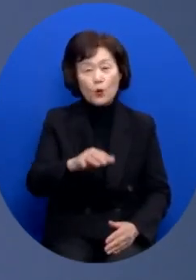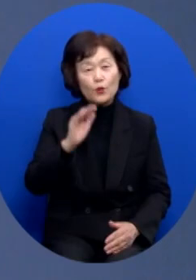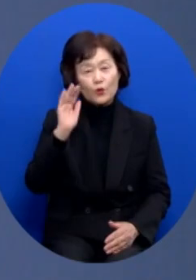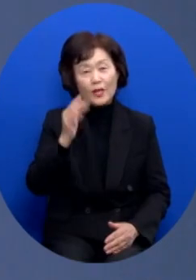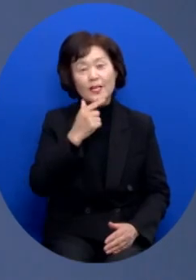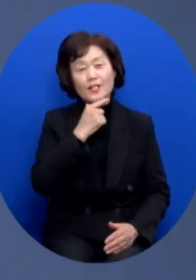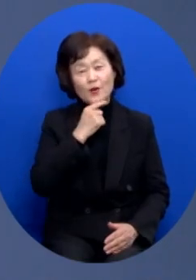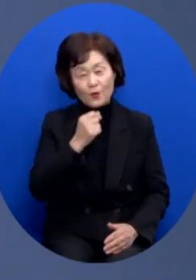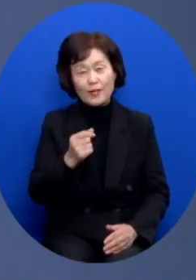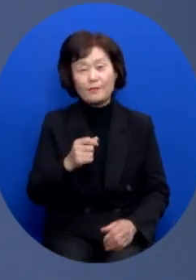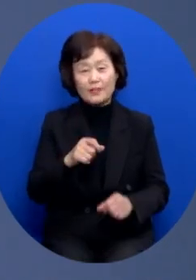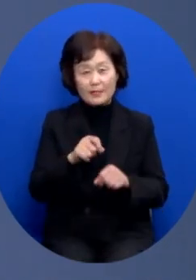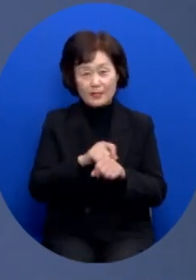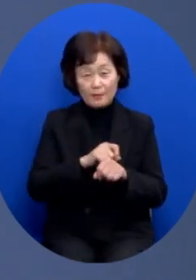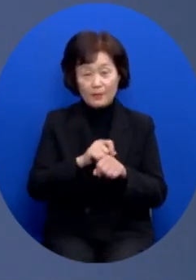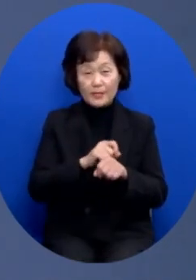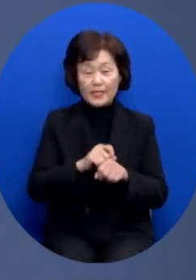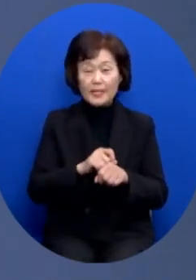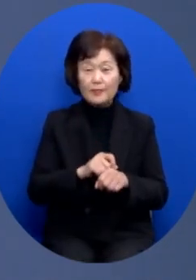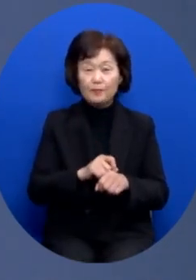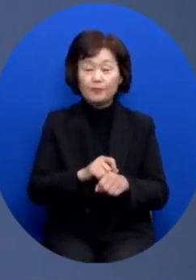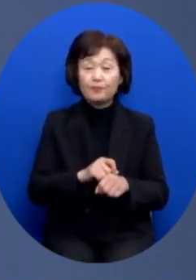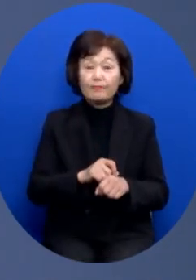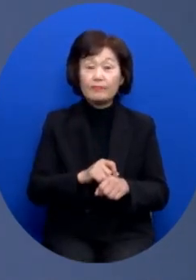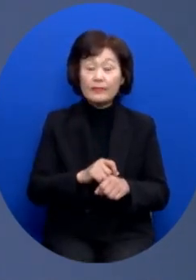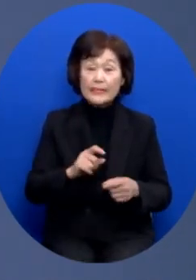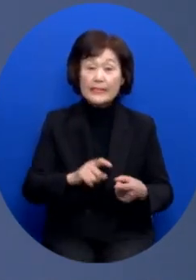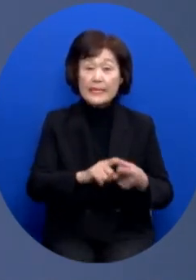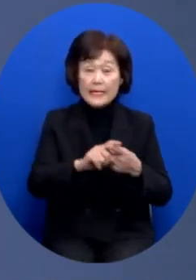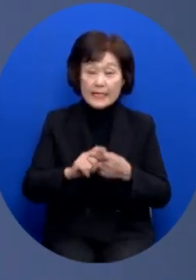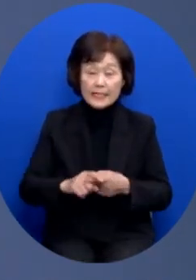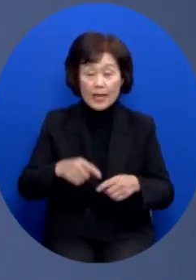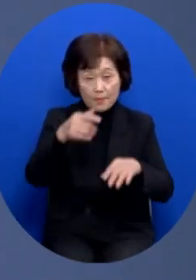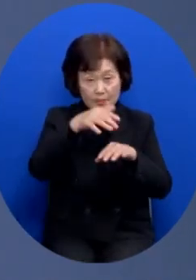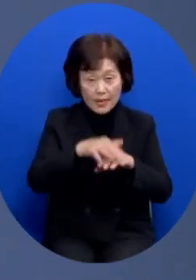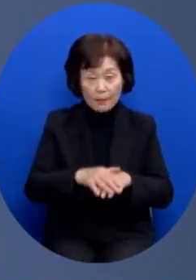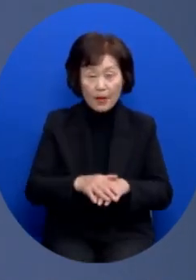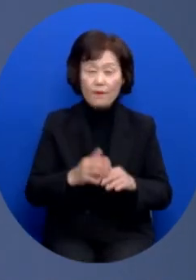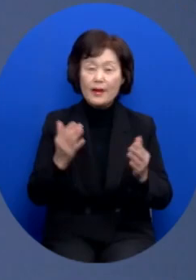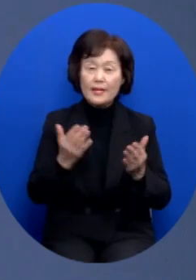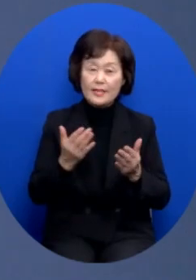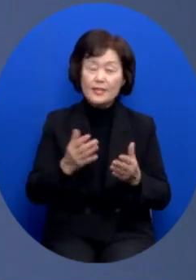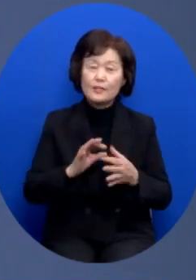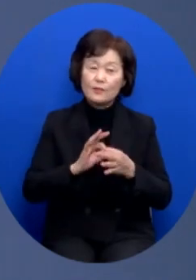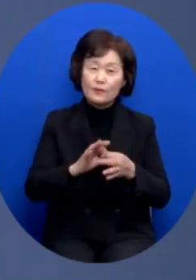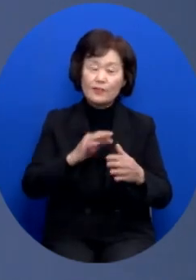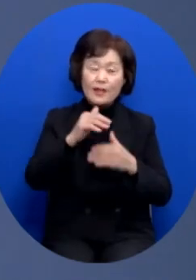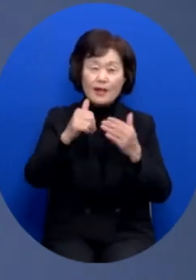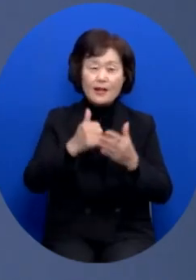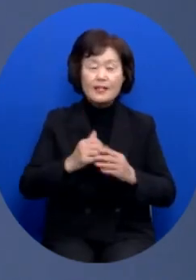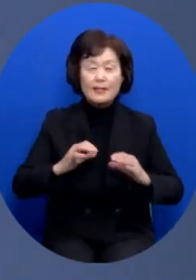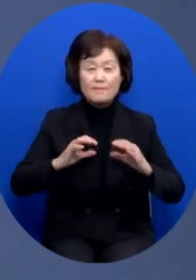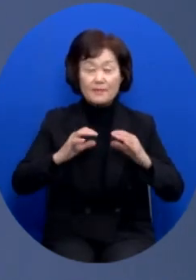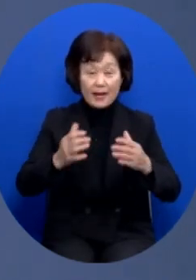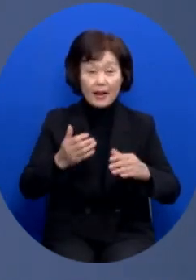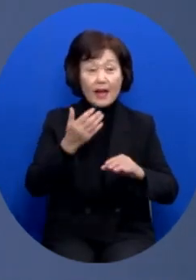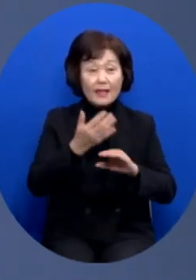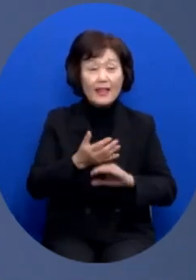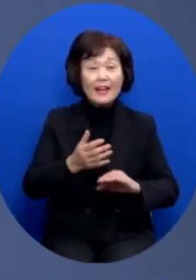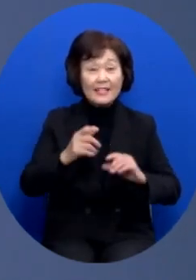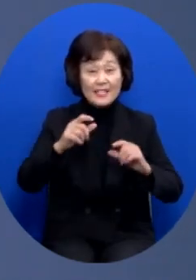소망합니다. 특별히 불경 연합 집회와 사역을 통해서 하나님 나라가 타